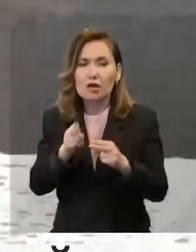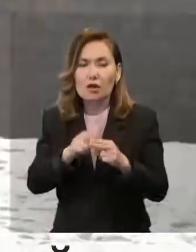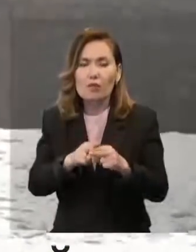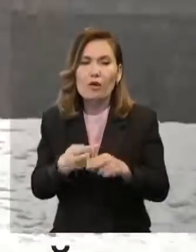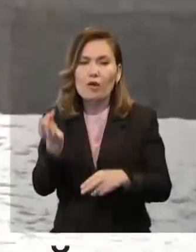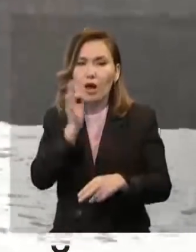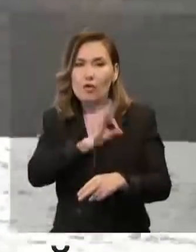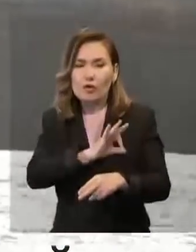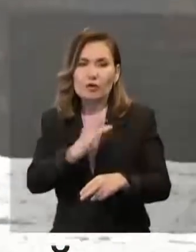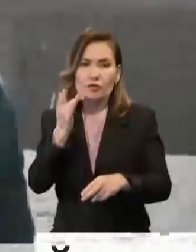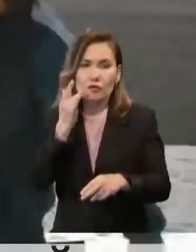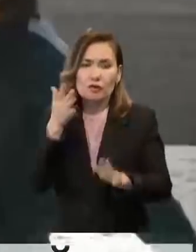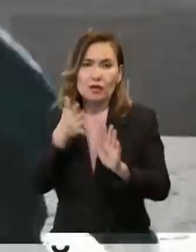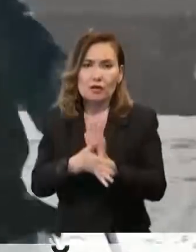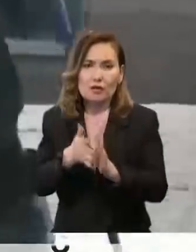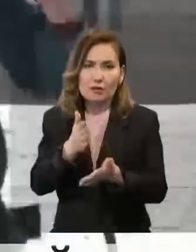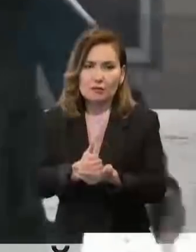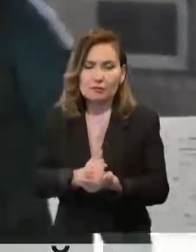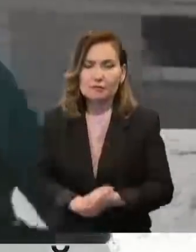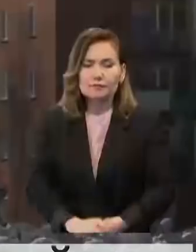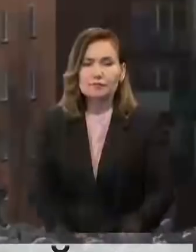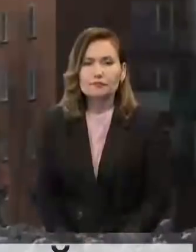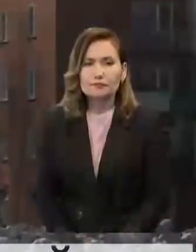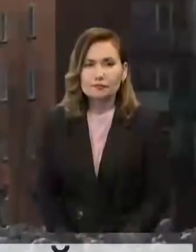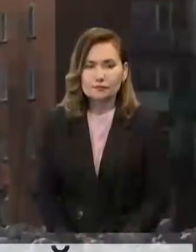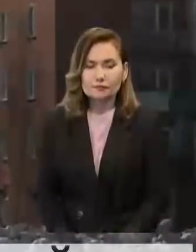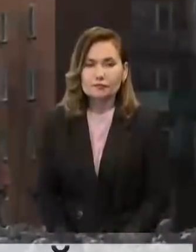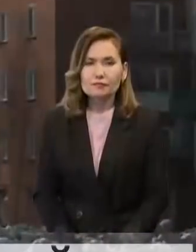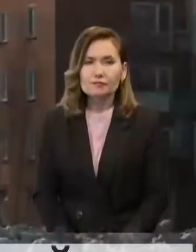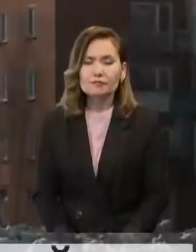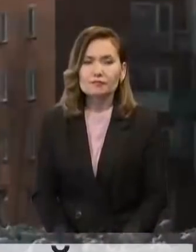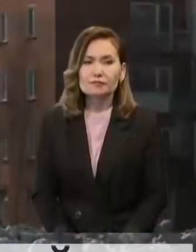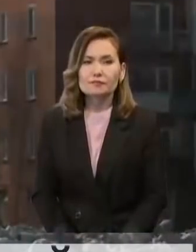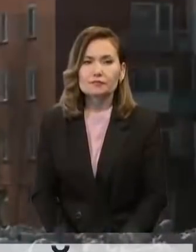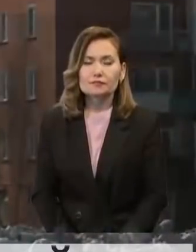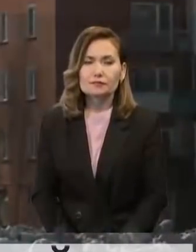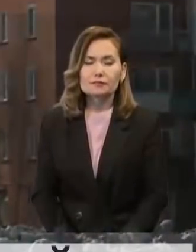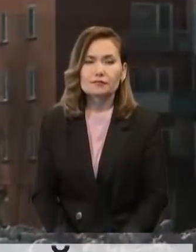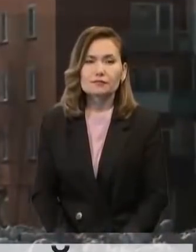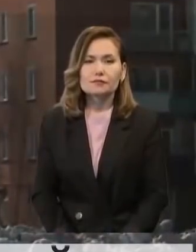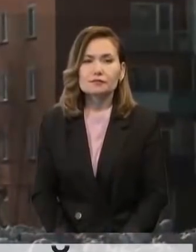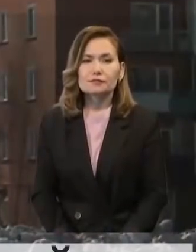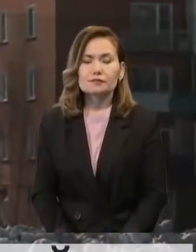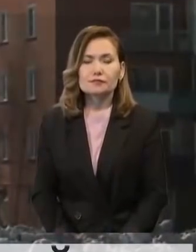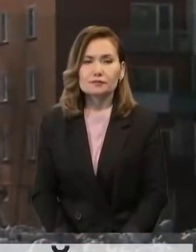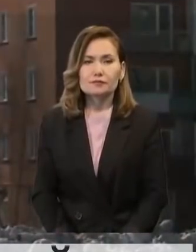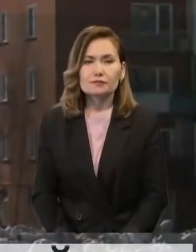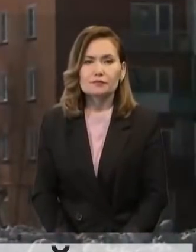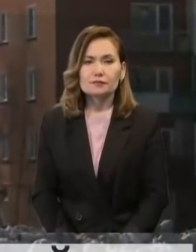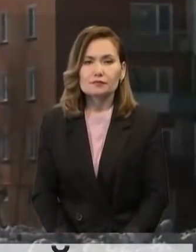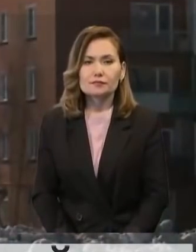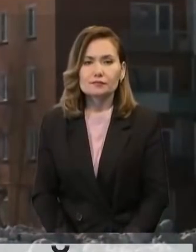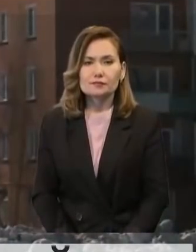сіңген судай жымғылуда. Мансұр Есқожин, Вячеслав Ветлугин, Дмитрий Пыхтин, Шығыс Қазақстан облысы, Хабар 24.